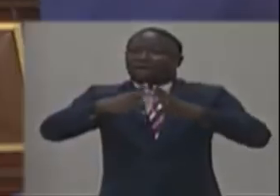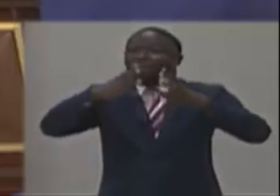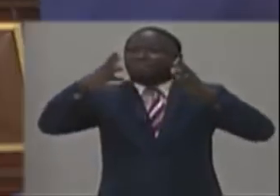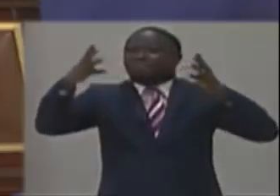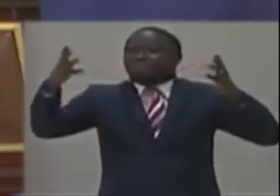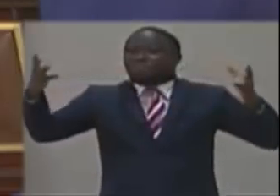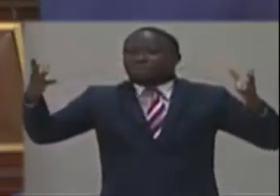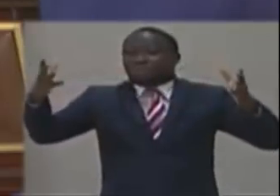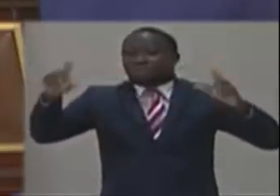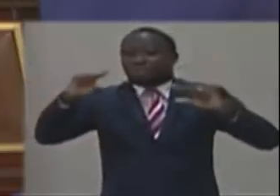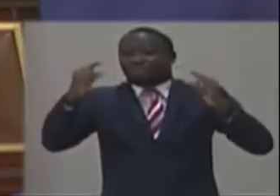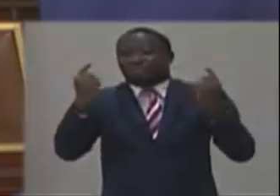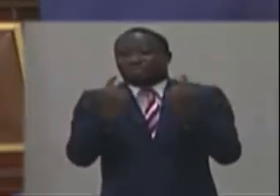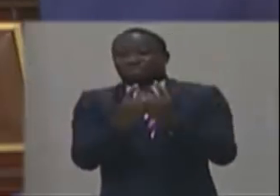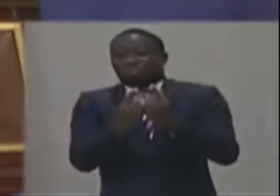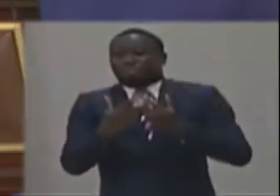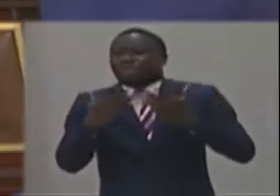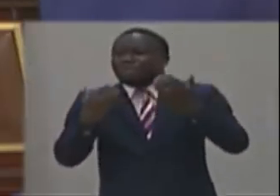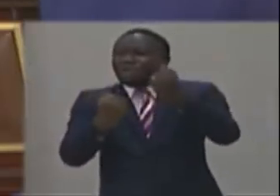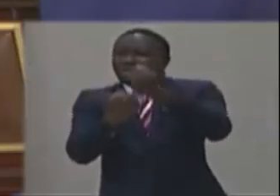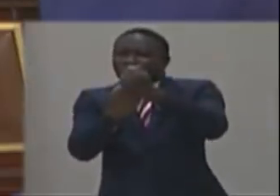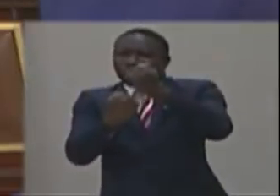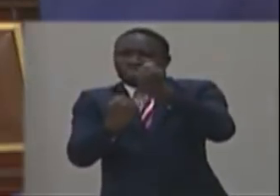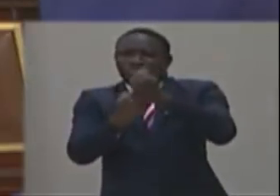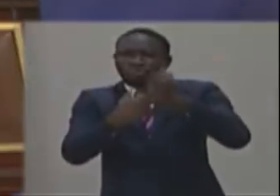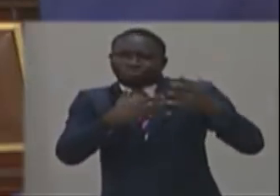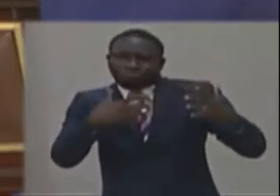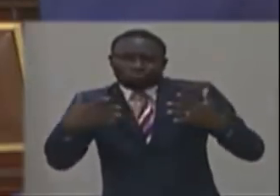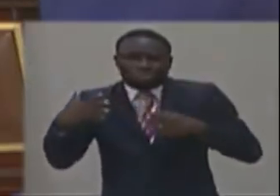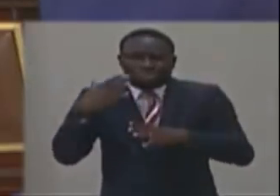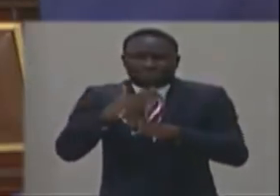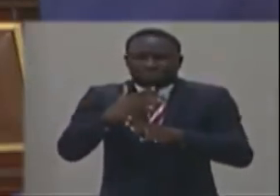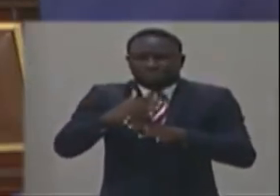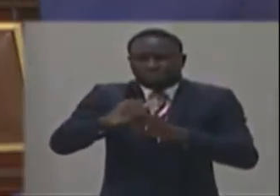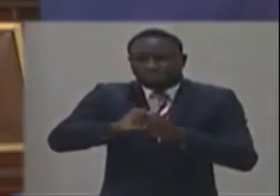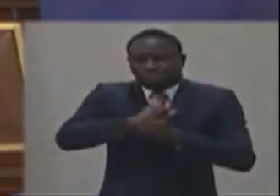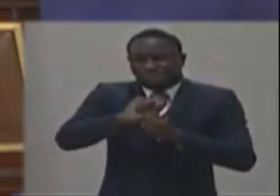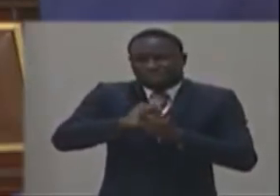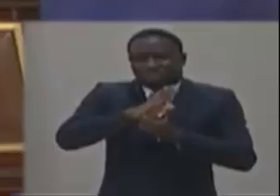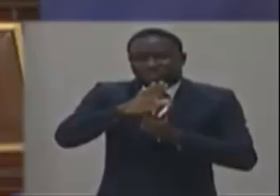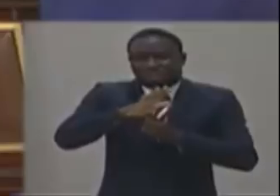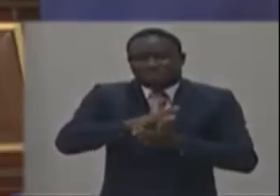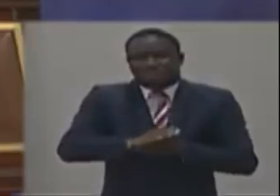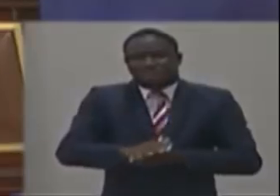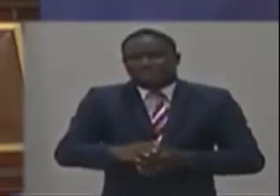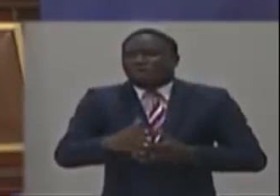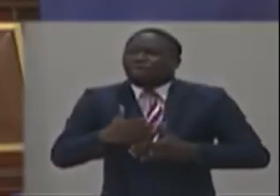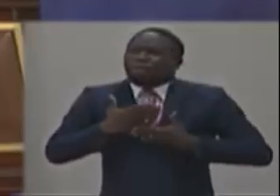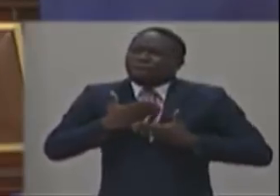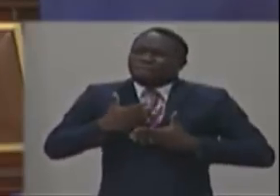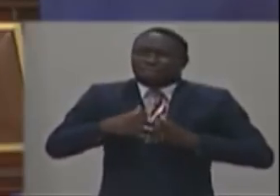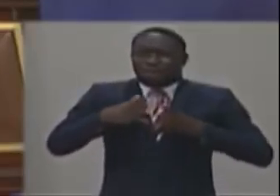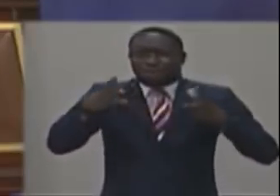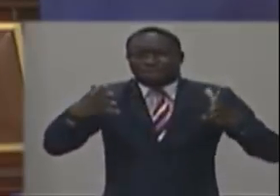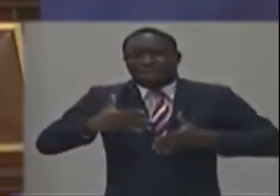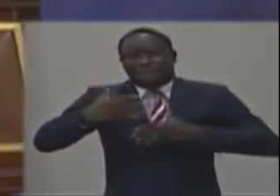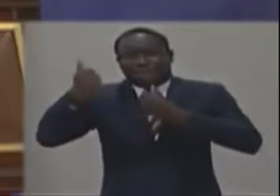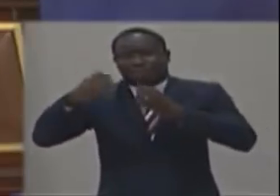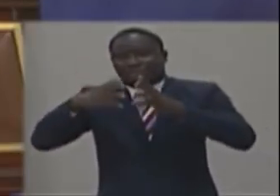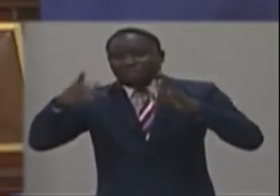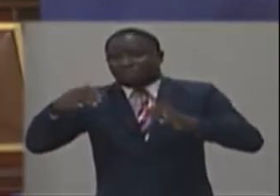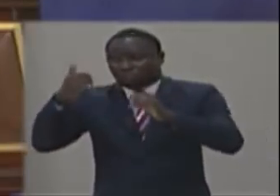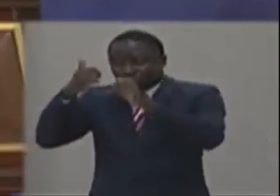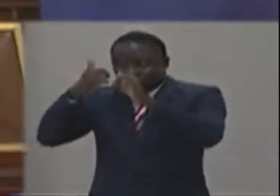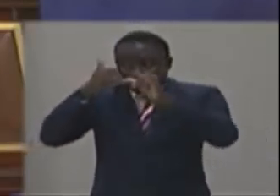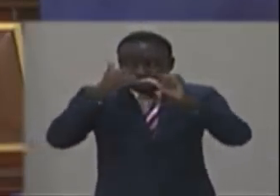plusieurs secteurs qui ont fait bourrade dans la lutte contre la pandémie. Nous apprécions pile j'effort que les gens